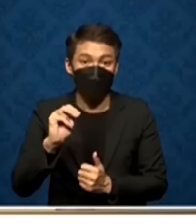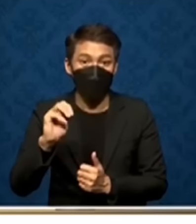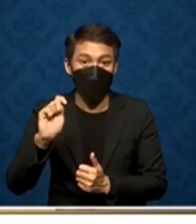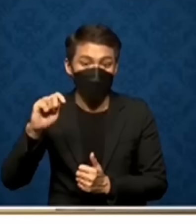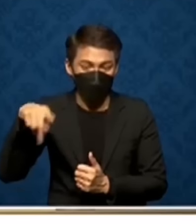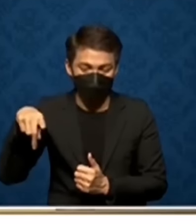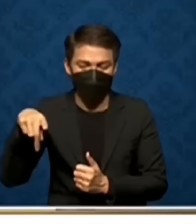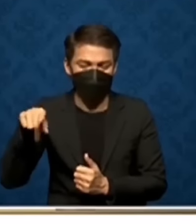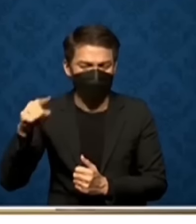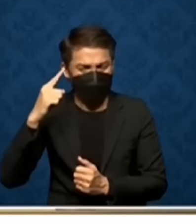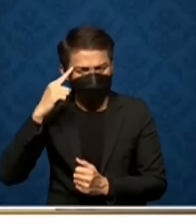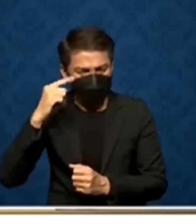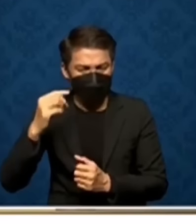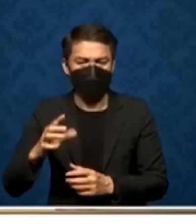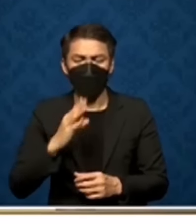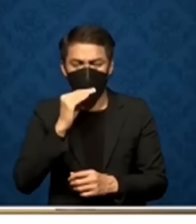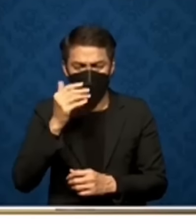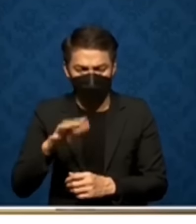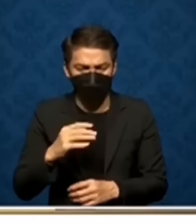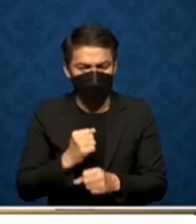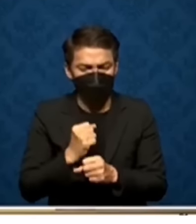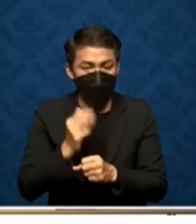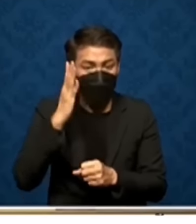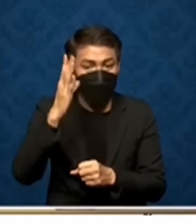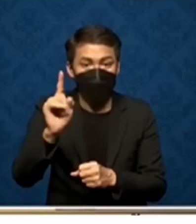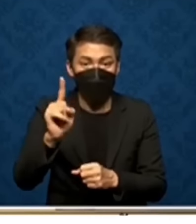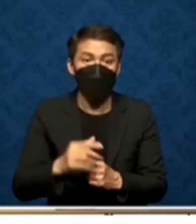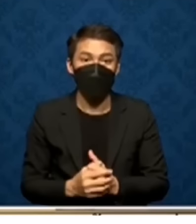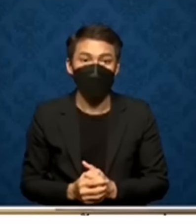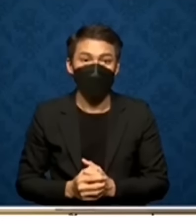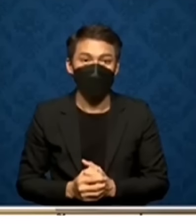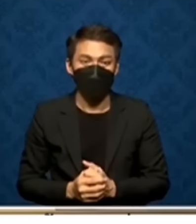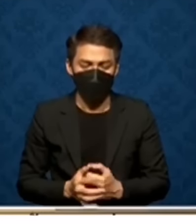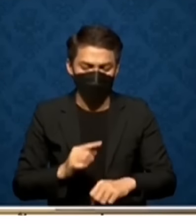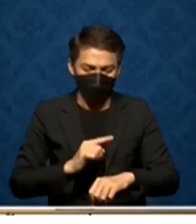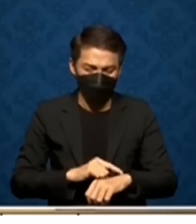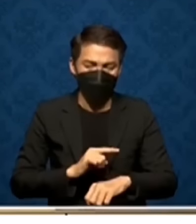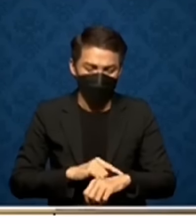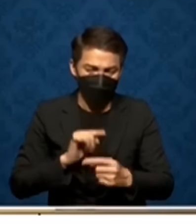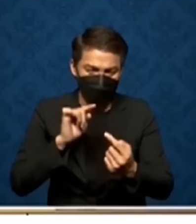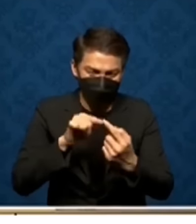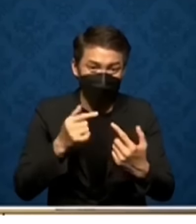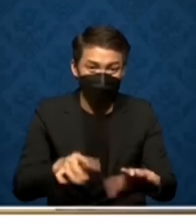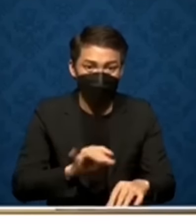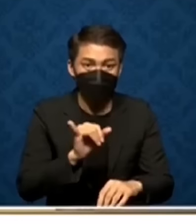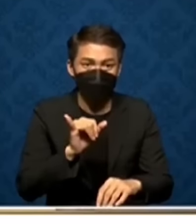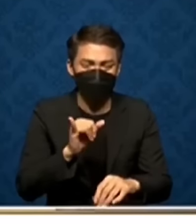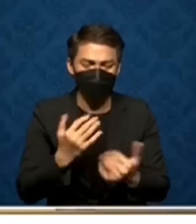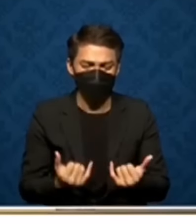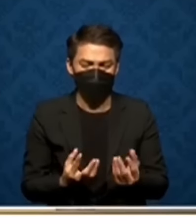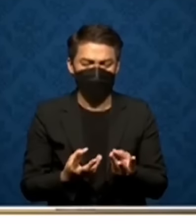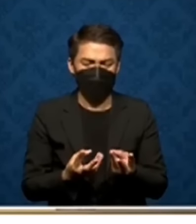ไหร่แล้วสุดท้ายถึงเวลาหรือยังนายกเมื่อที่ดินมันกระจุกตัว